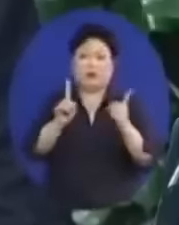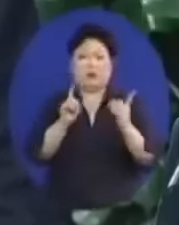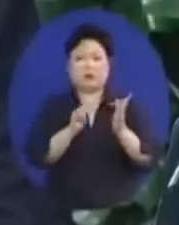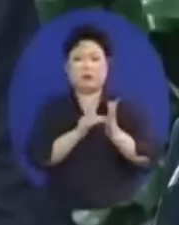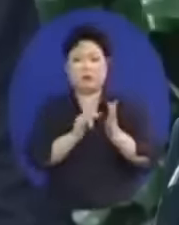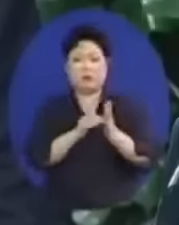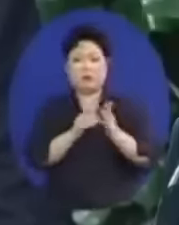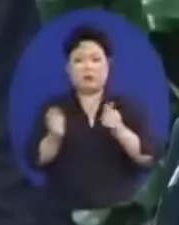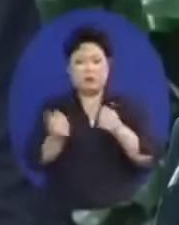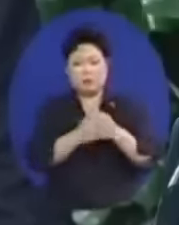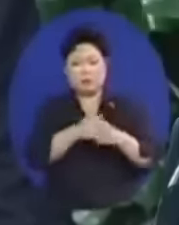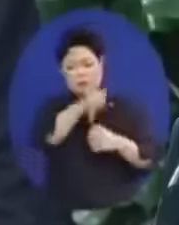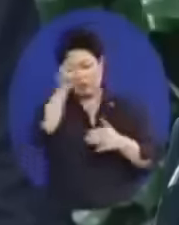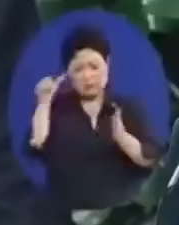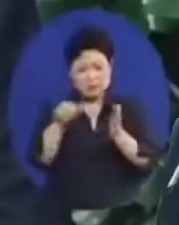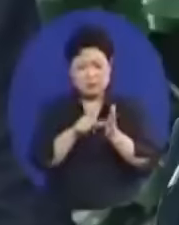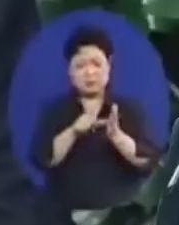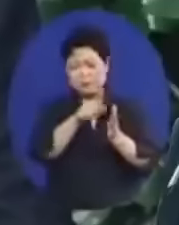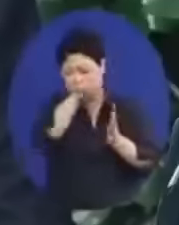늘 몸이 허약했어요.